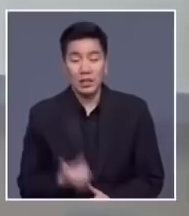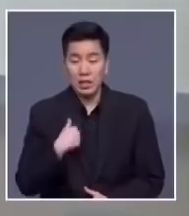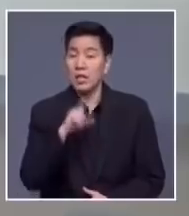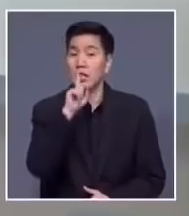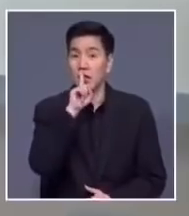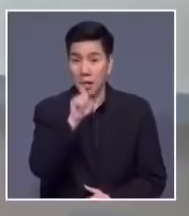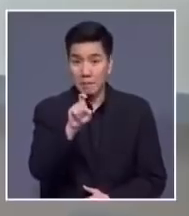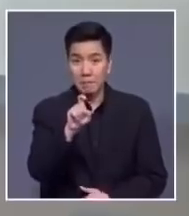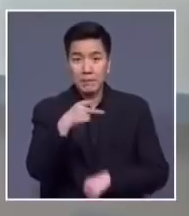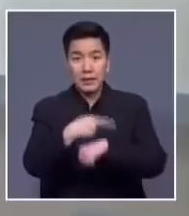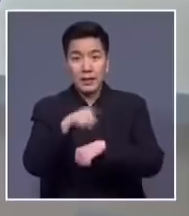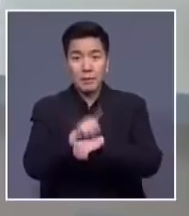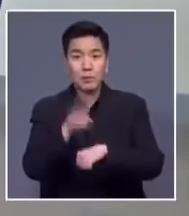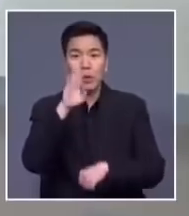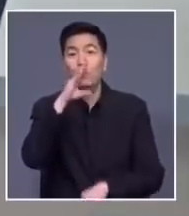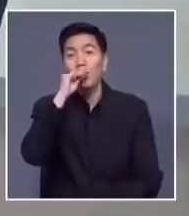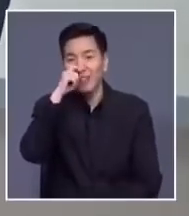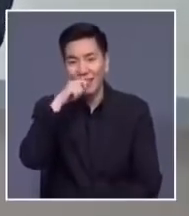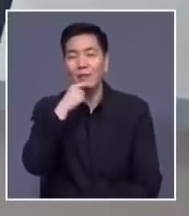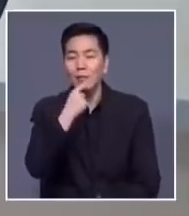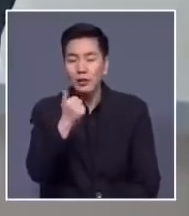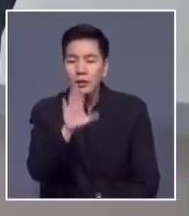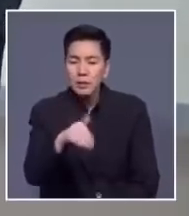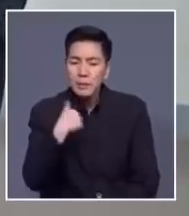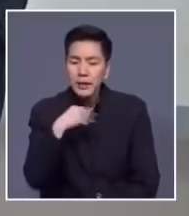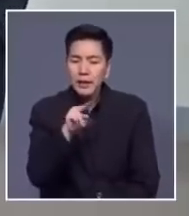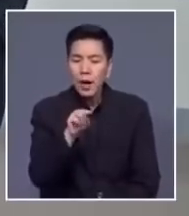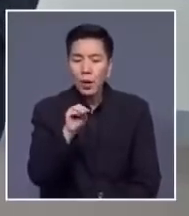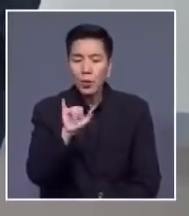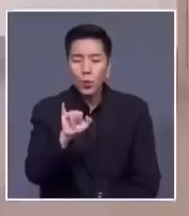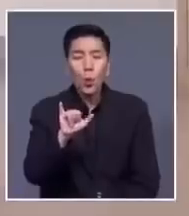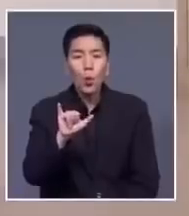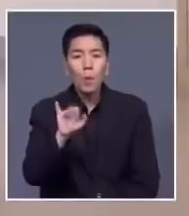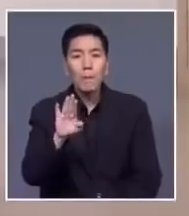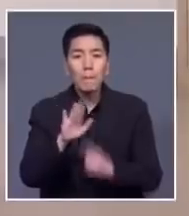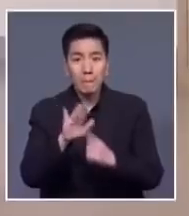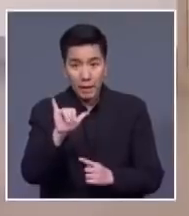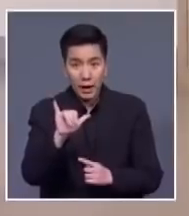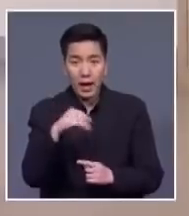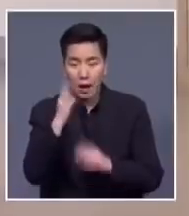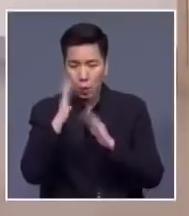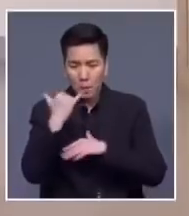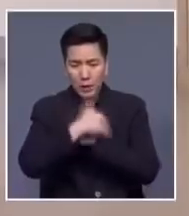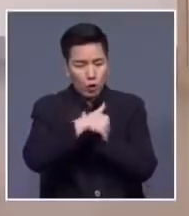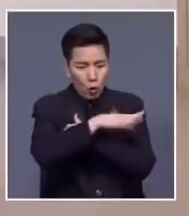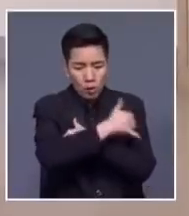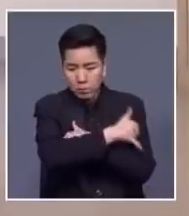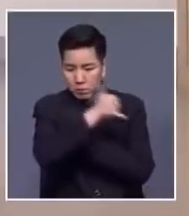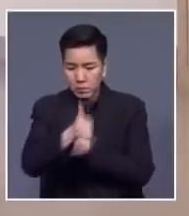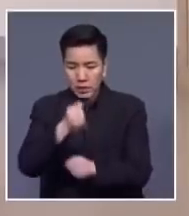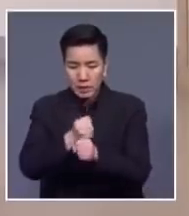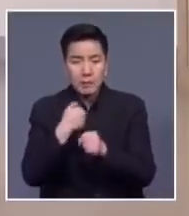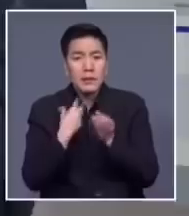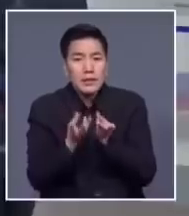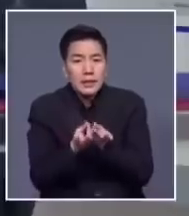ามแรกที่อยากจะถามท่านนะครับก็คือว่ามีนโยบายอย่างไรในการเลือกพนักงานหรือว่านโยบายในการที่ให้ชาวต่างชาติมาทำงานที่นี่นะครับรายละเอียด